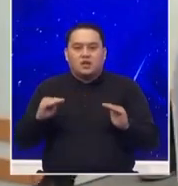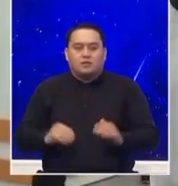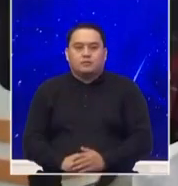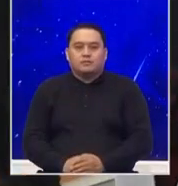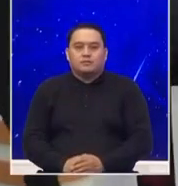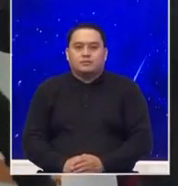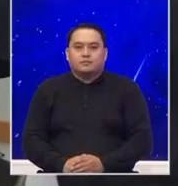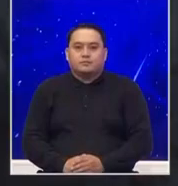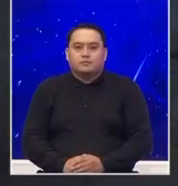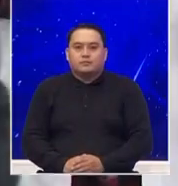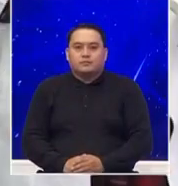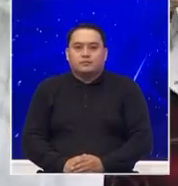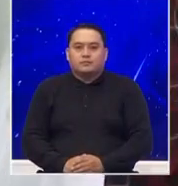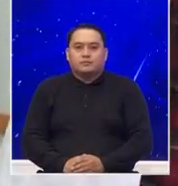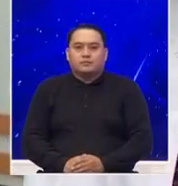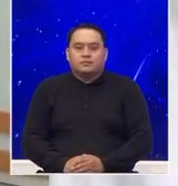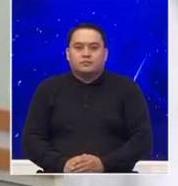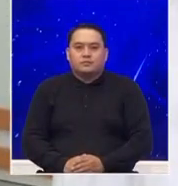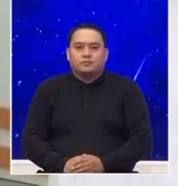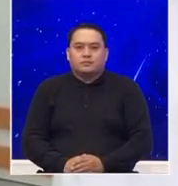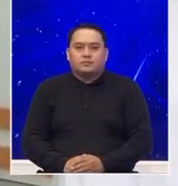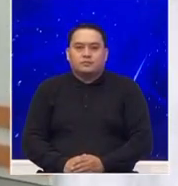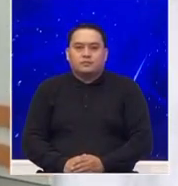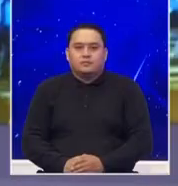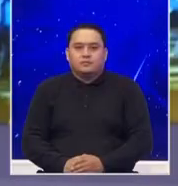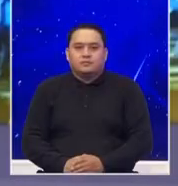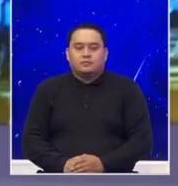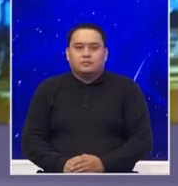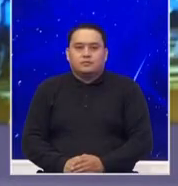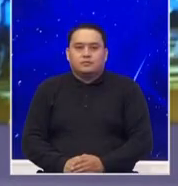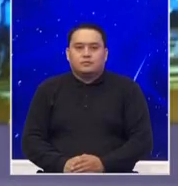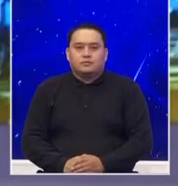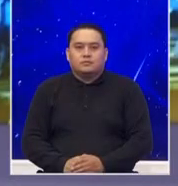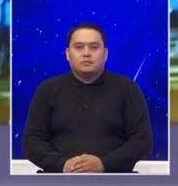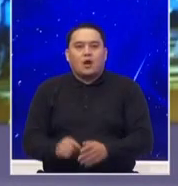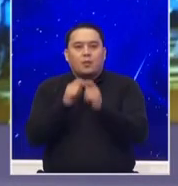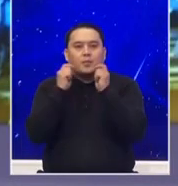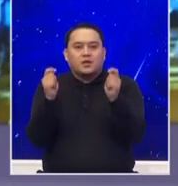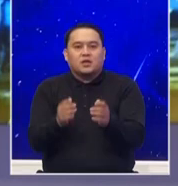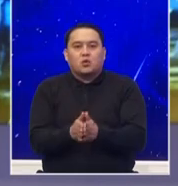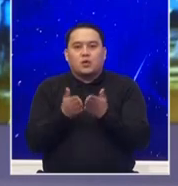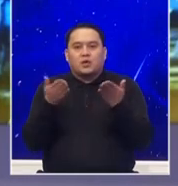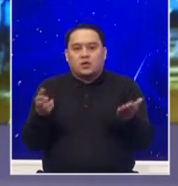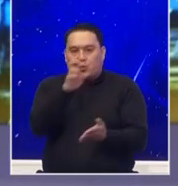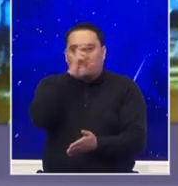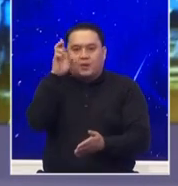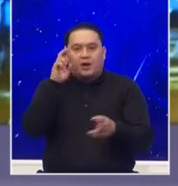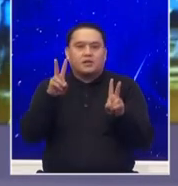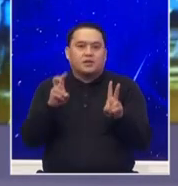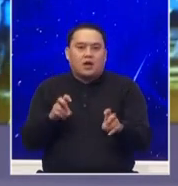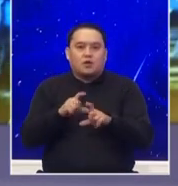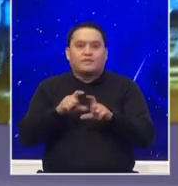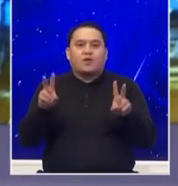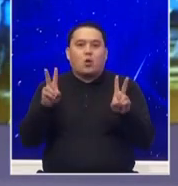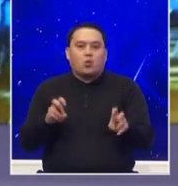Руслан Нурмухамбетов, Абзал Нусипов, телеканал ЖТСУ. «Подари книгу библиотеке». Под таким девизом